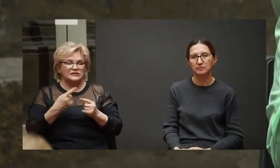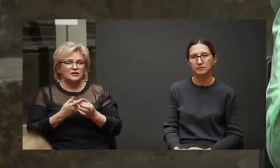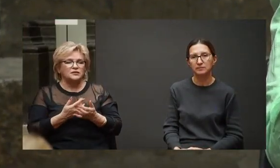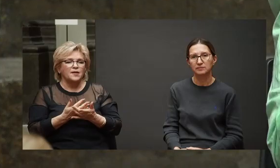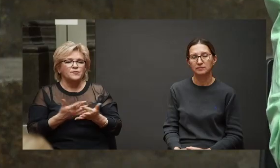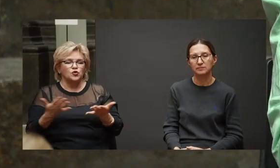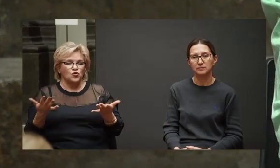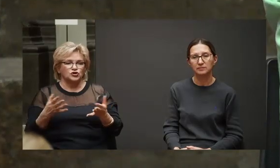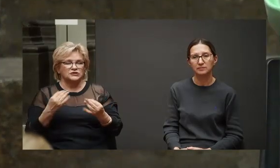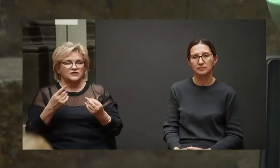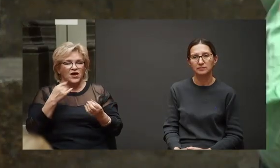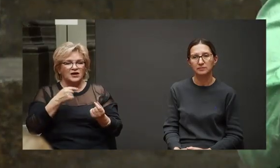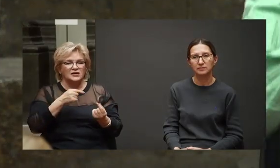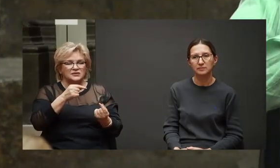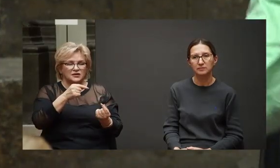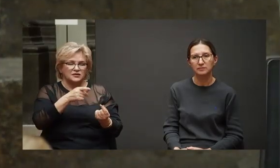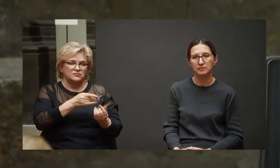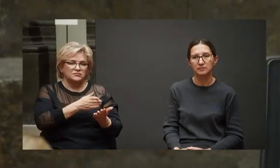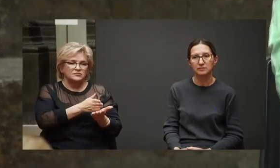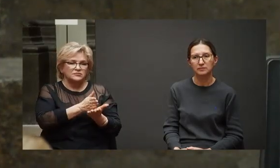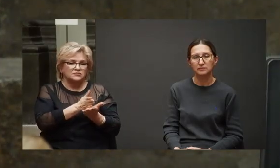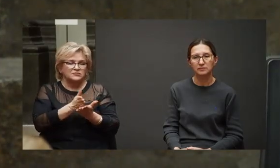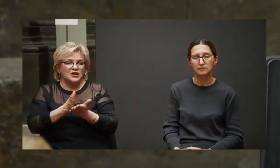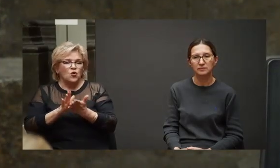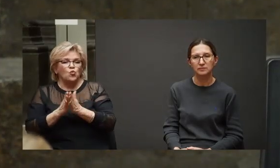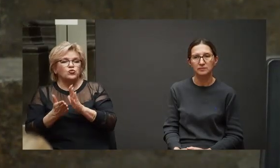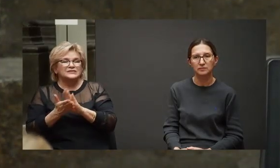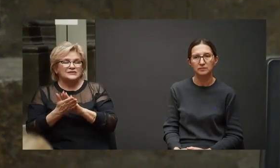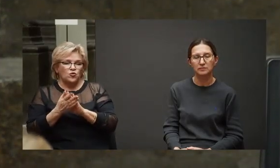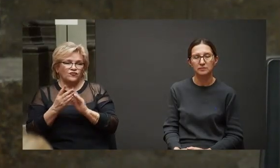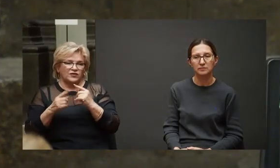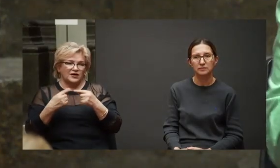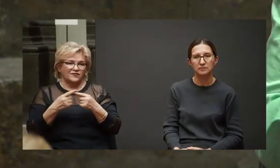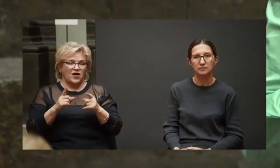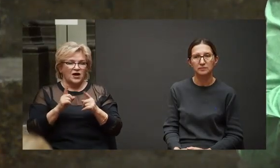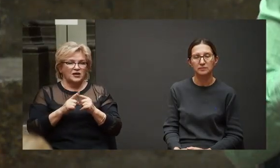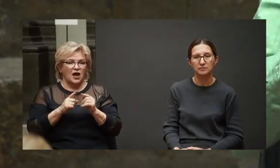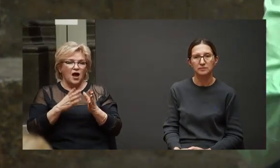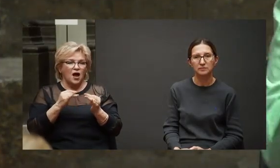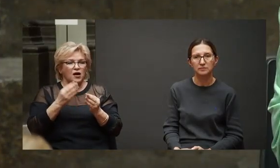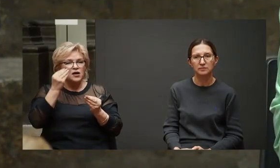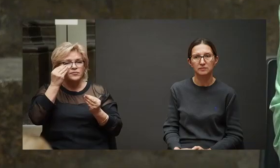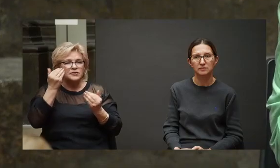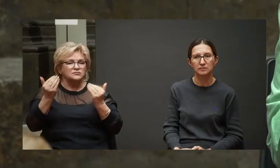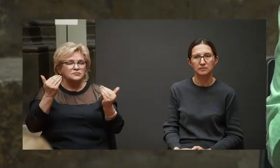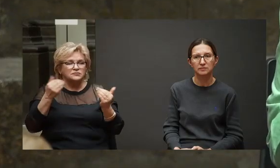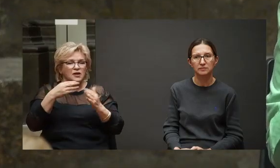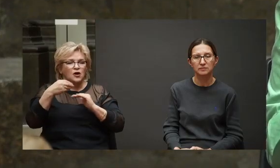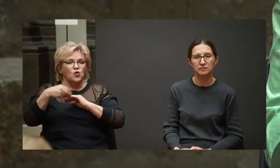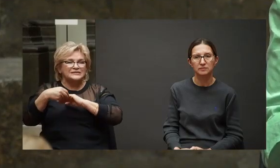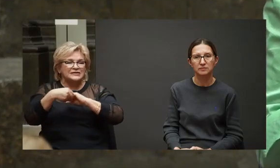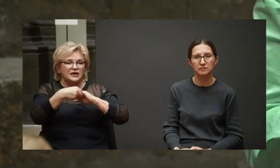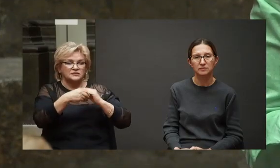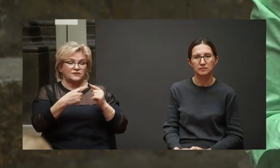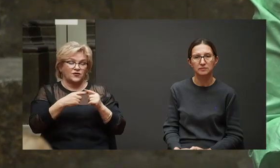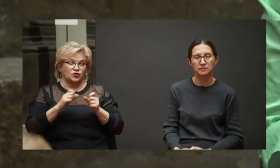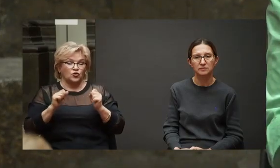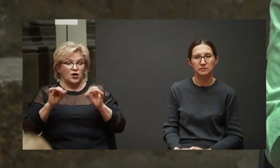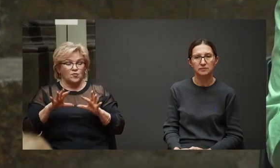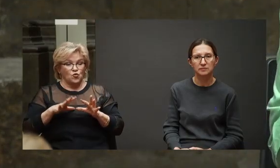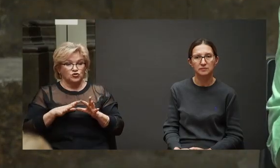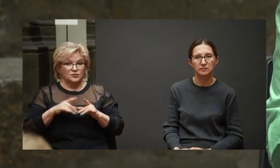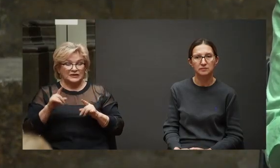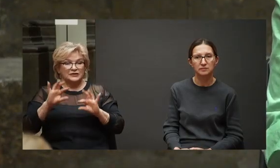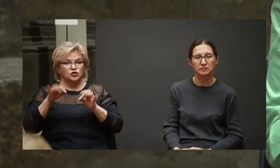множество оптик, да, множество, условно говоря, углов зрения, контекстов, в которых он может увидеть то или